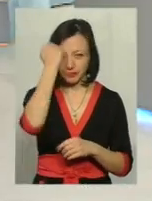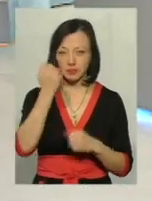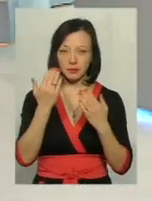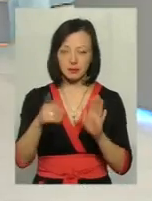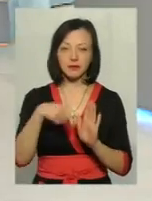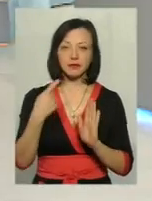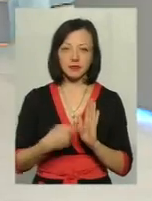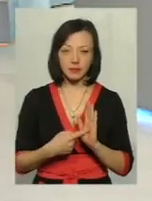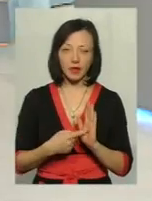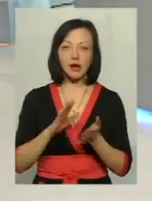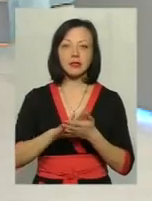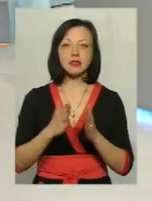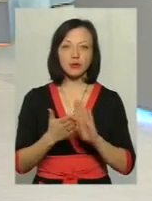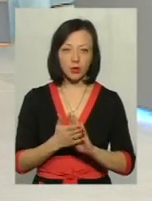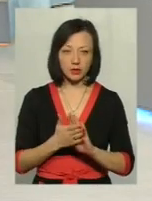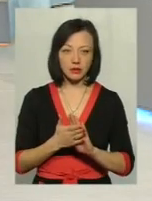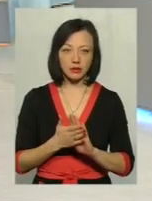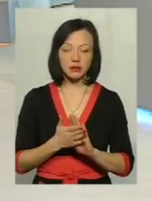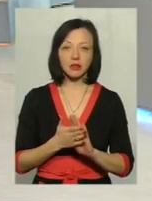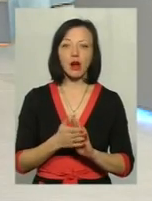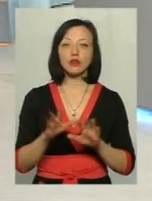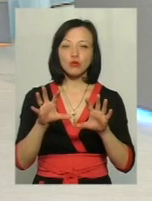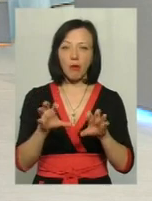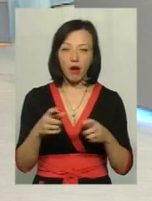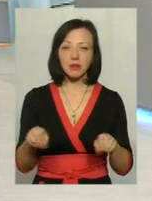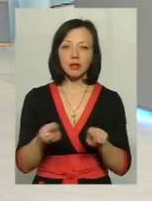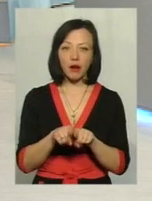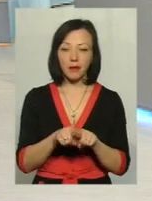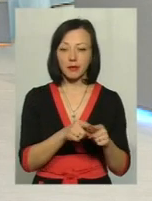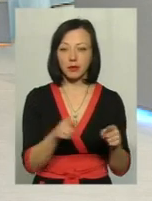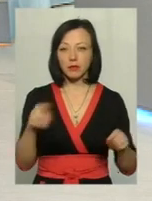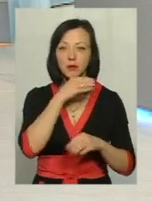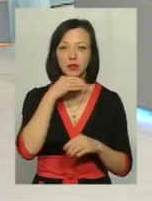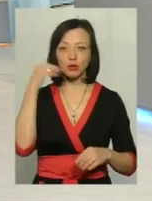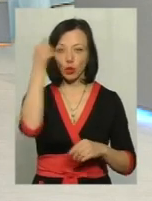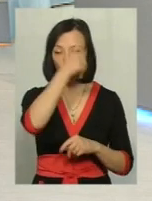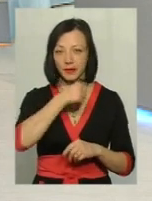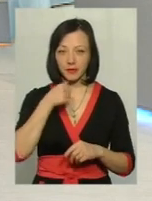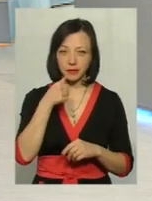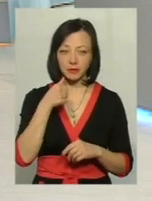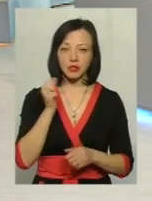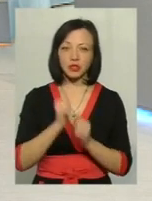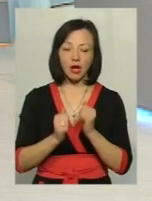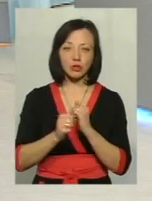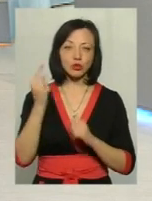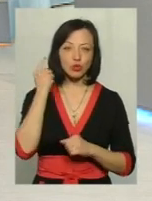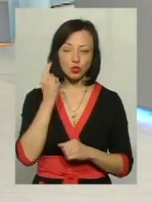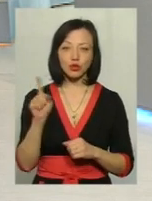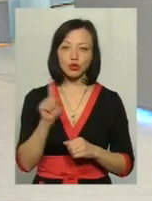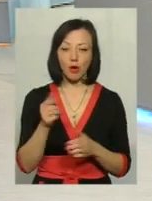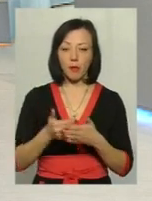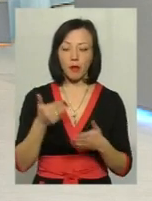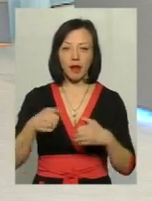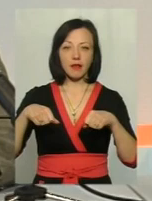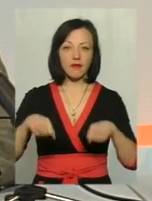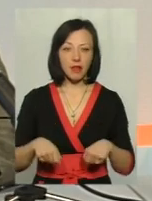дякую. Ситуація з собаками наступна. На протязі багатьох років ми часто чули про те, що попередня